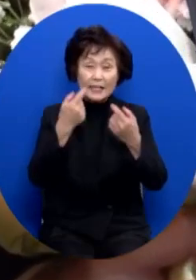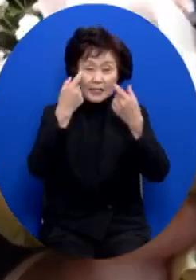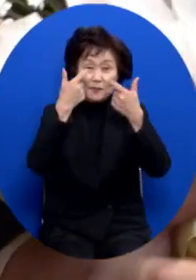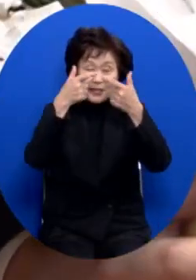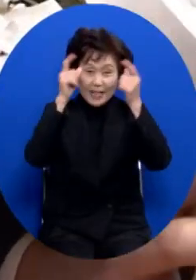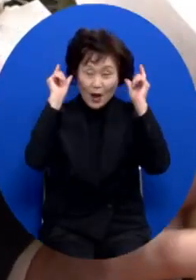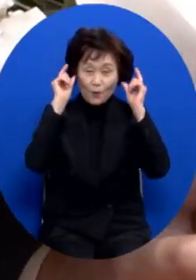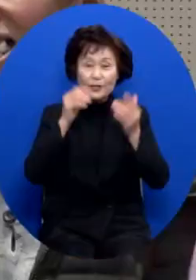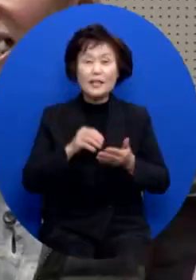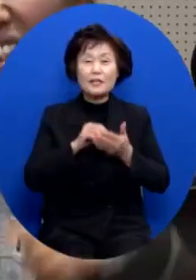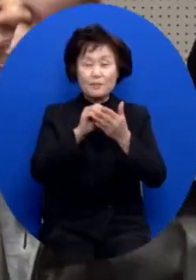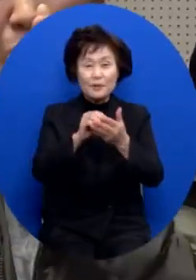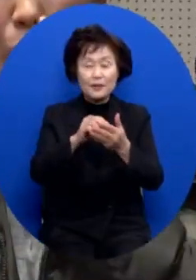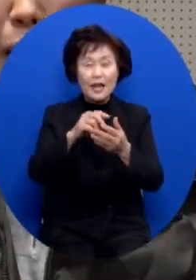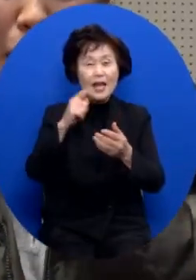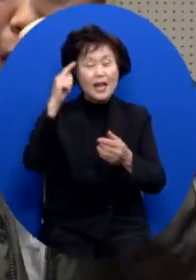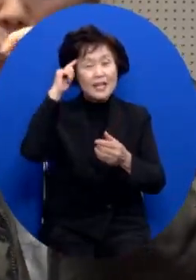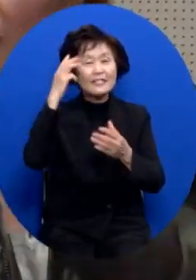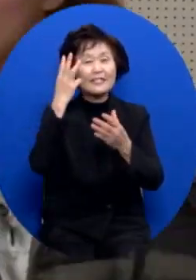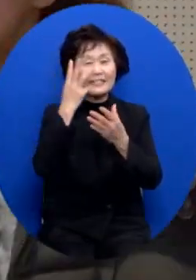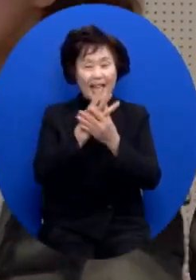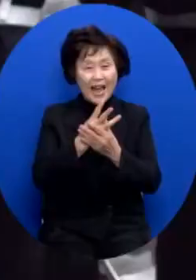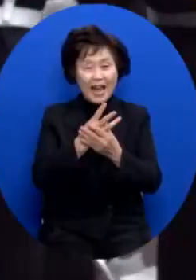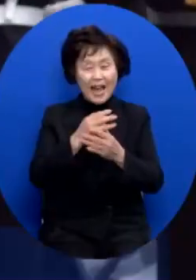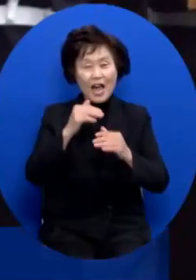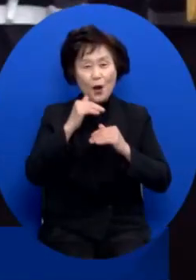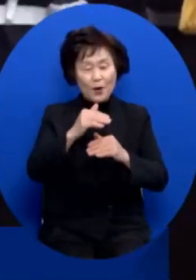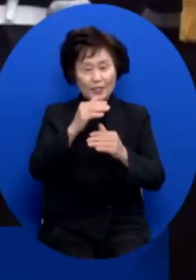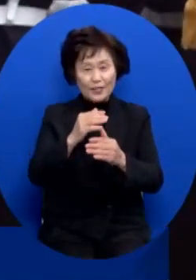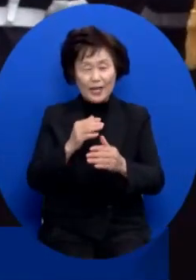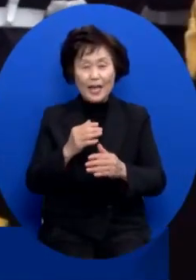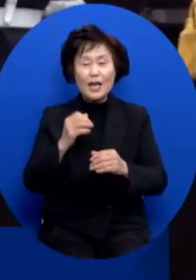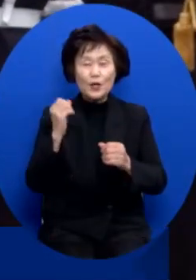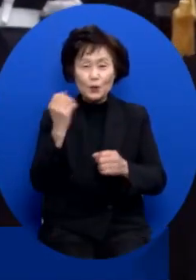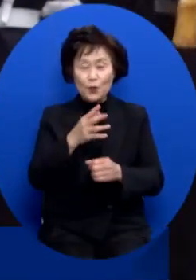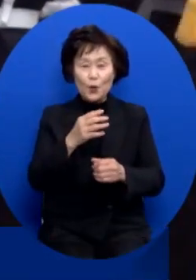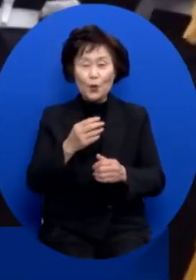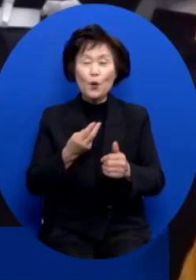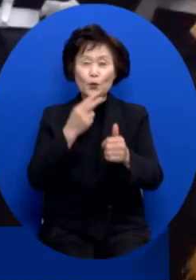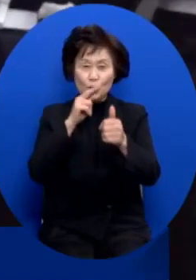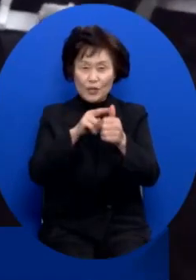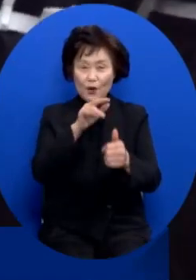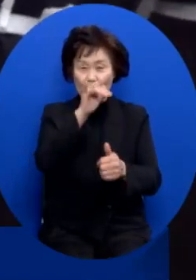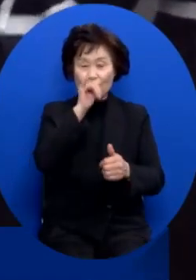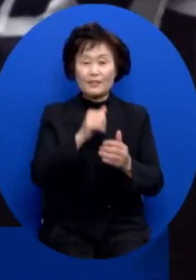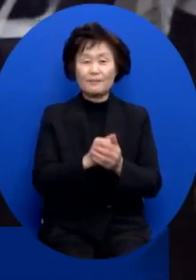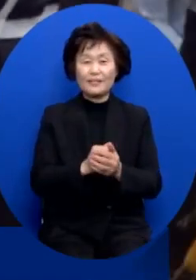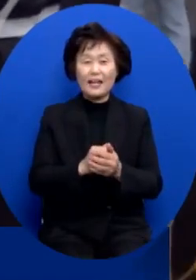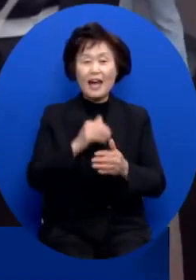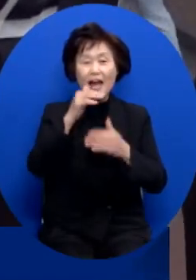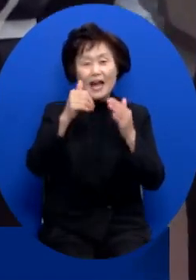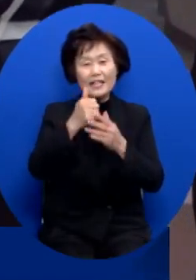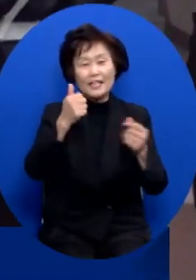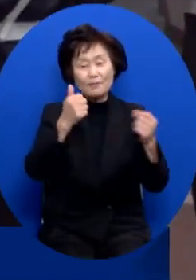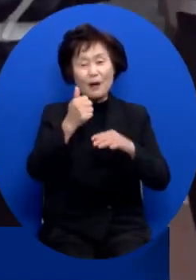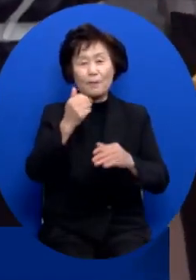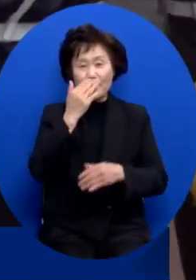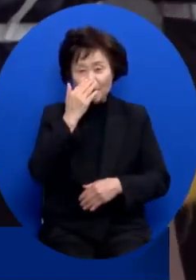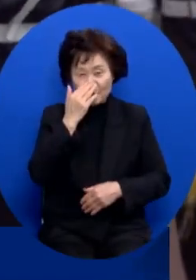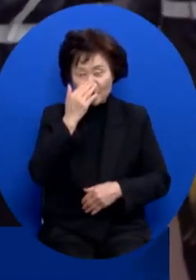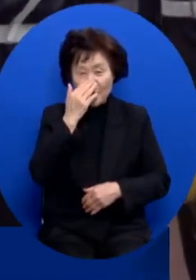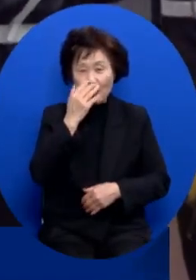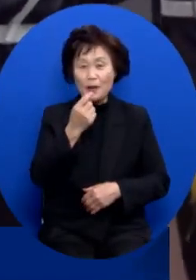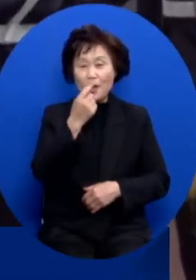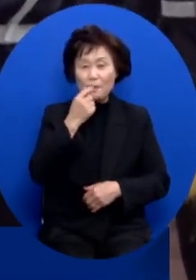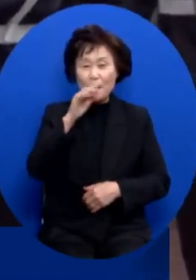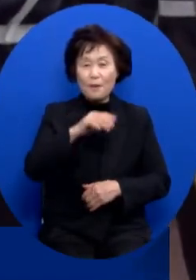입학해 석사 과정에 도전할 예정입니다. 하나님 앞엔 겸손하면서 배움 앞에 부지런히 더 열심히 공부해서 이